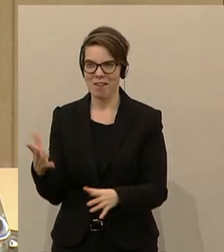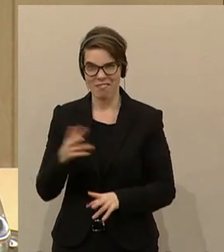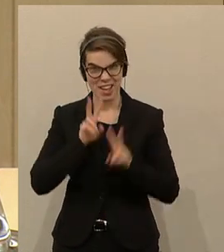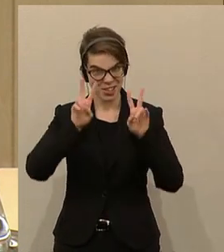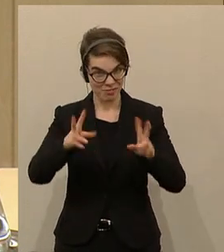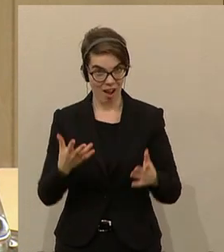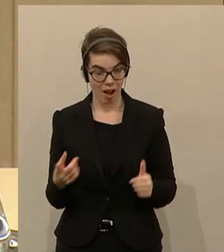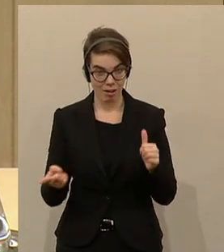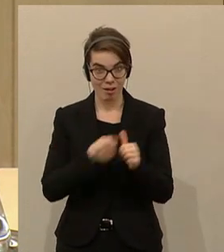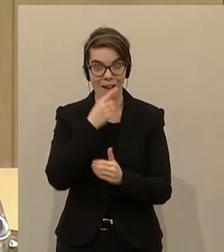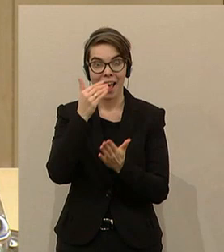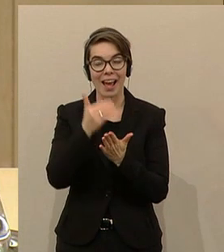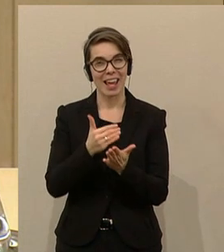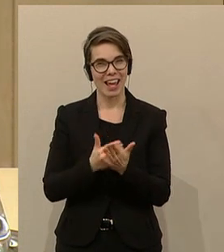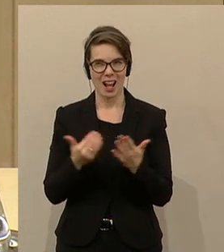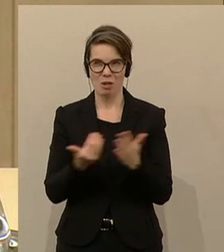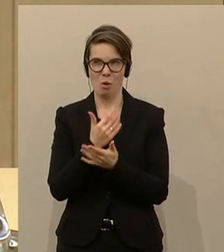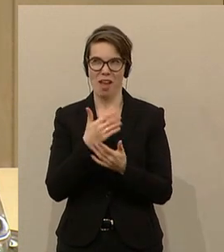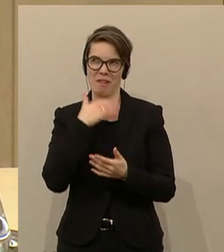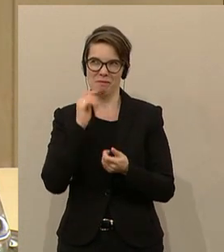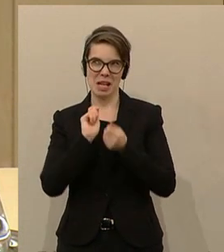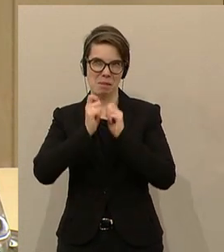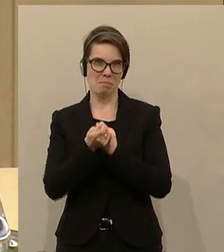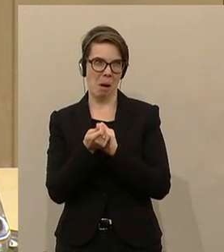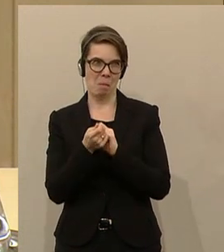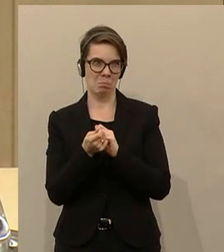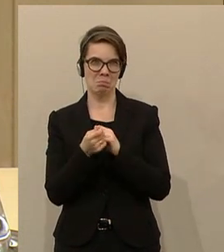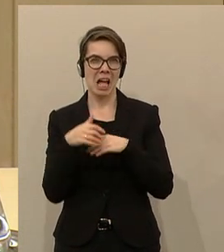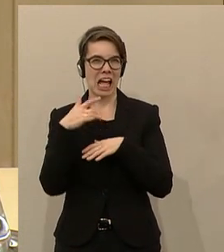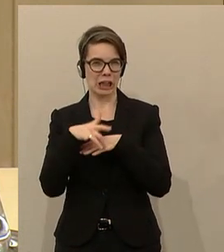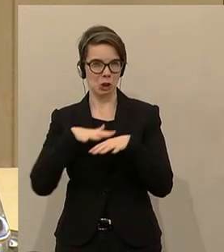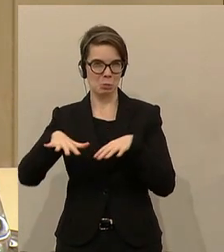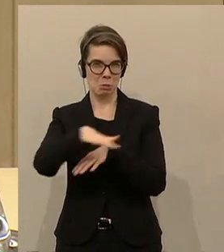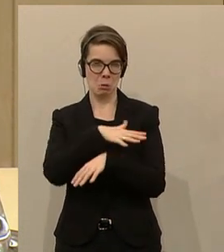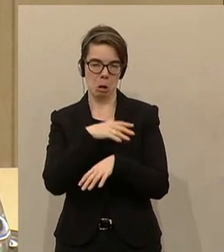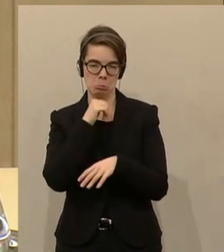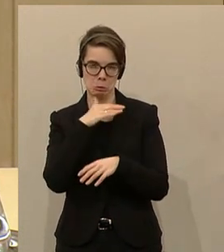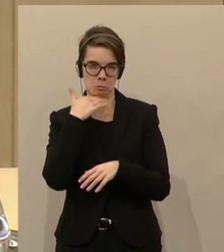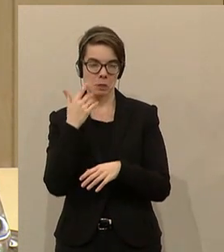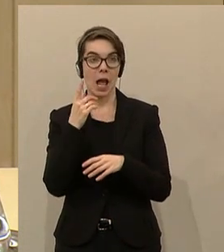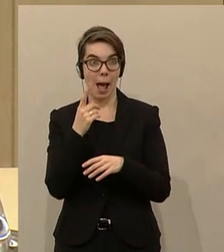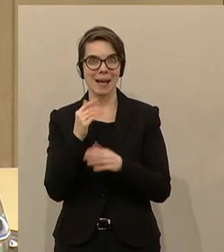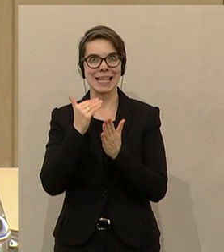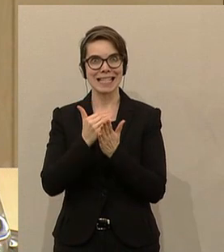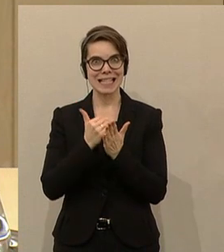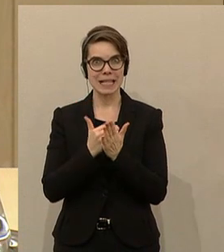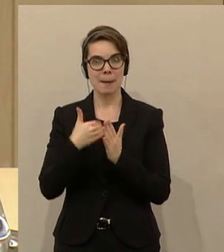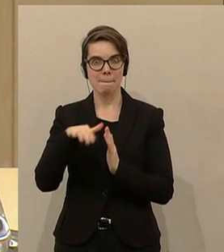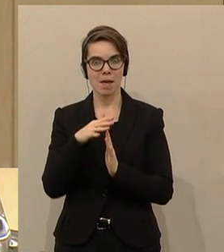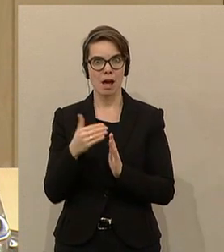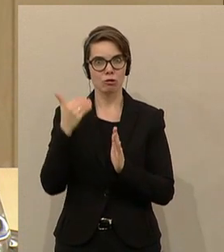tatsächlich? Die neuen Regelungen bringen keine Veränderung im Gastronomiebereich, jedoch ein verschärftes Gesetz zum